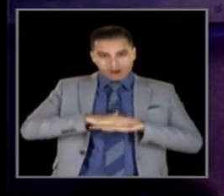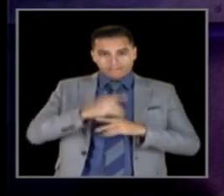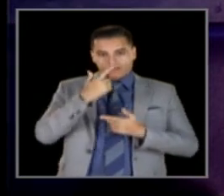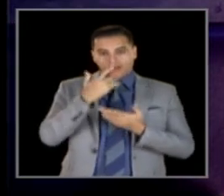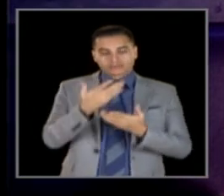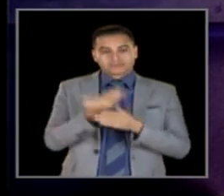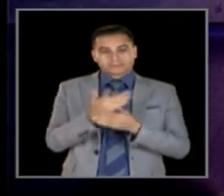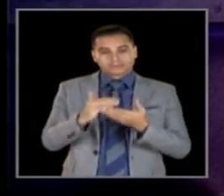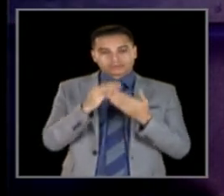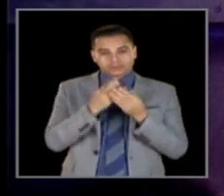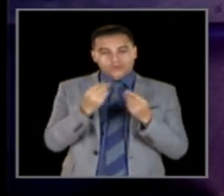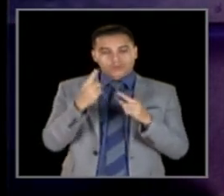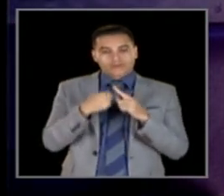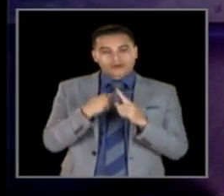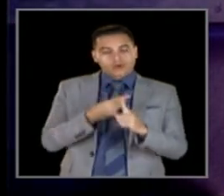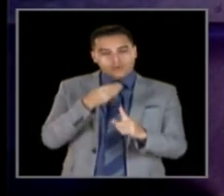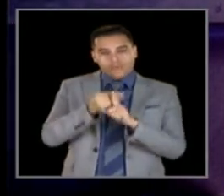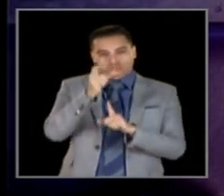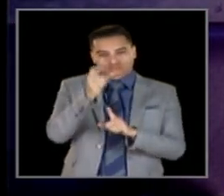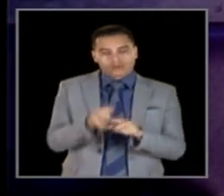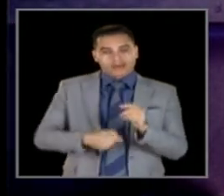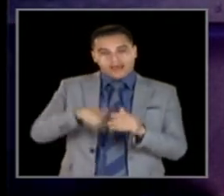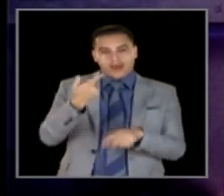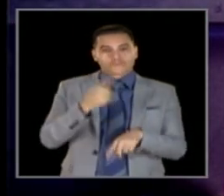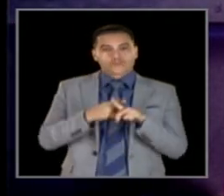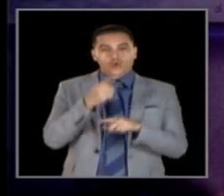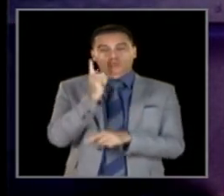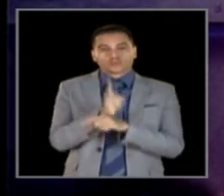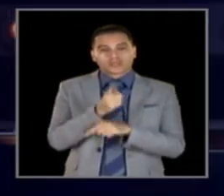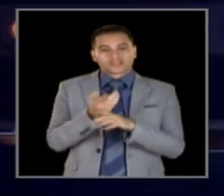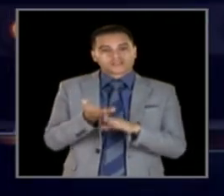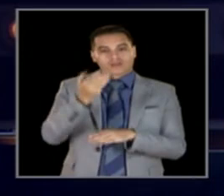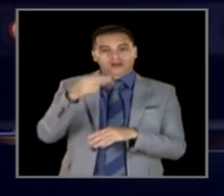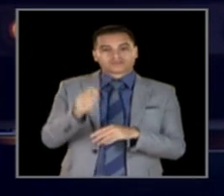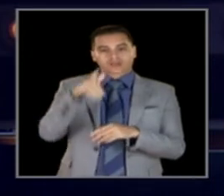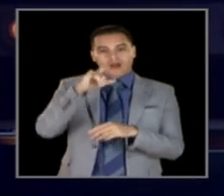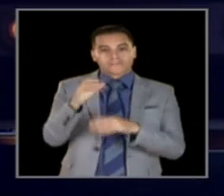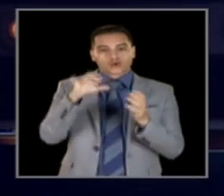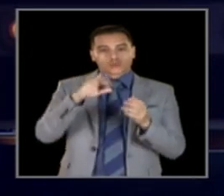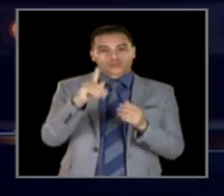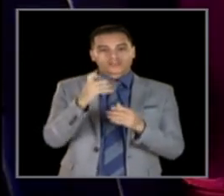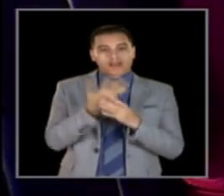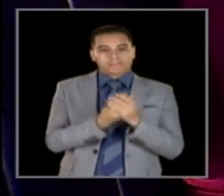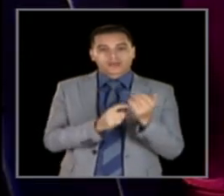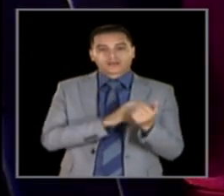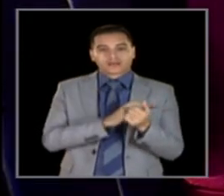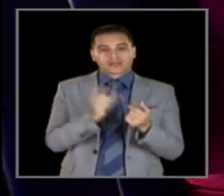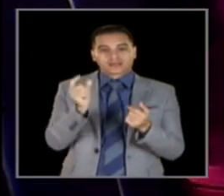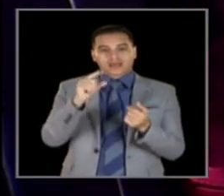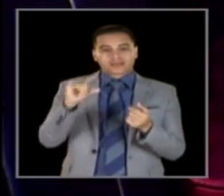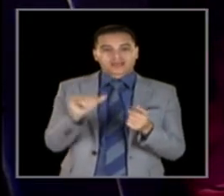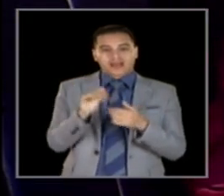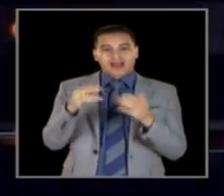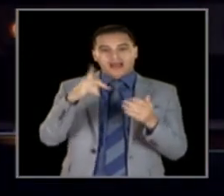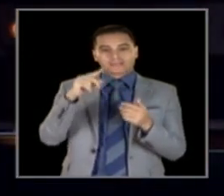الاحترام والتقدير والإعجاب لشخصي الكريم، إلى أستاذي الفاضل عصام يوسف، ابنتك الطالبة ندى عبد الفتاح